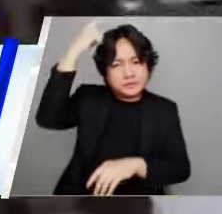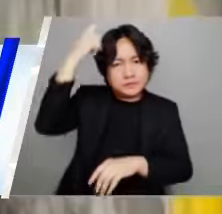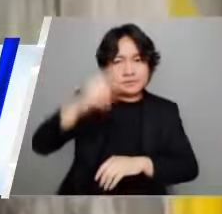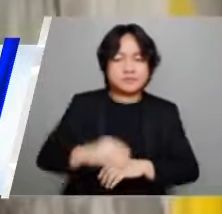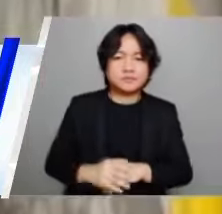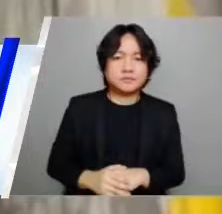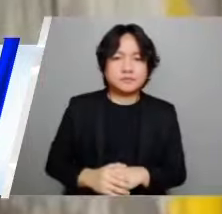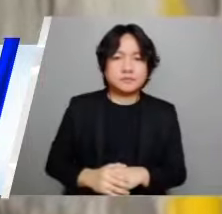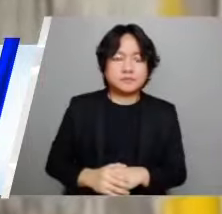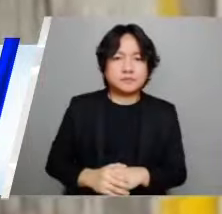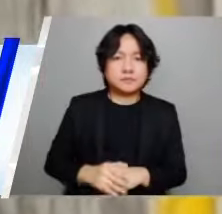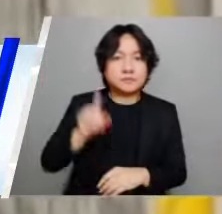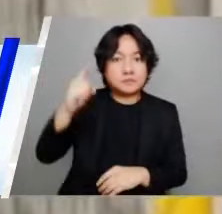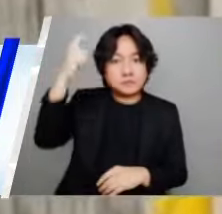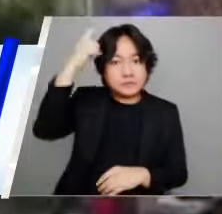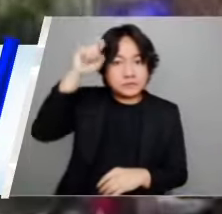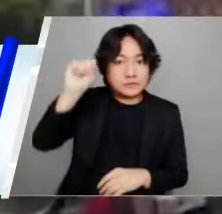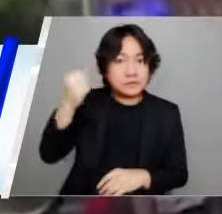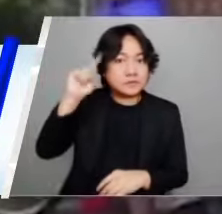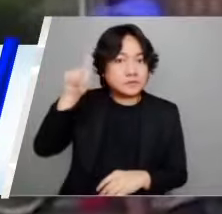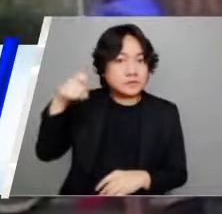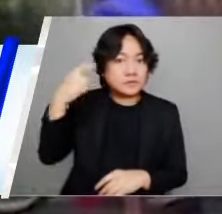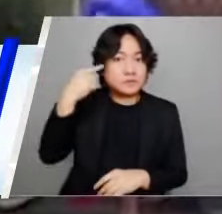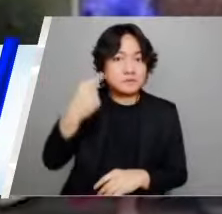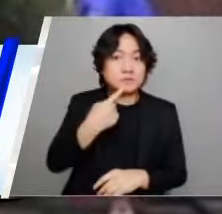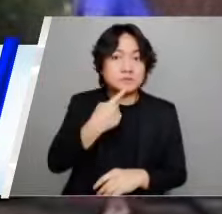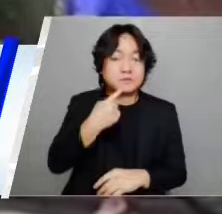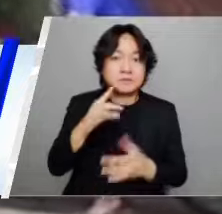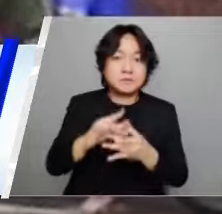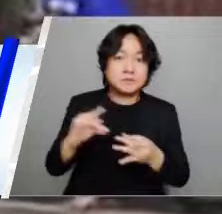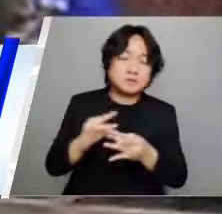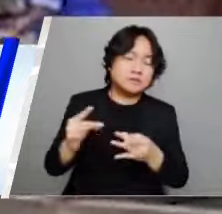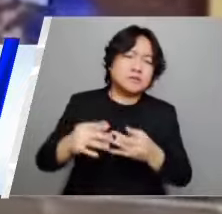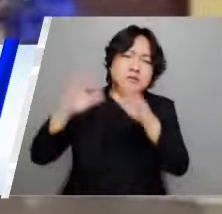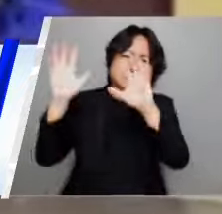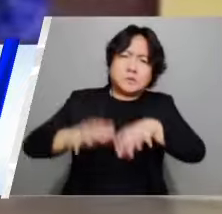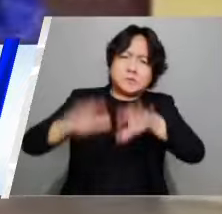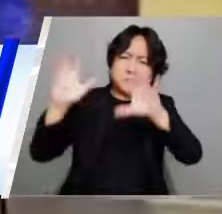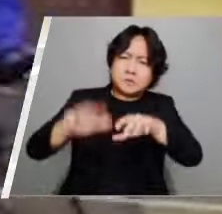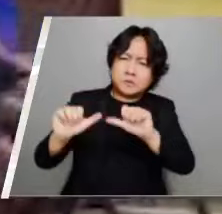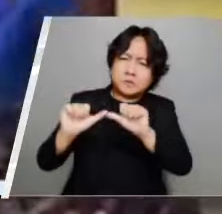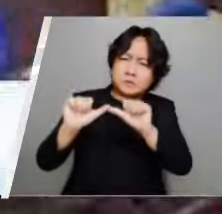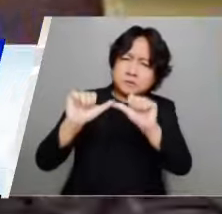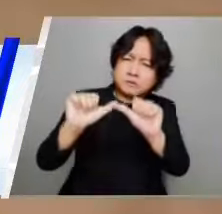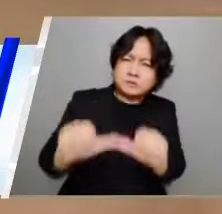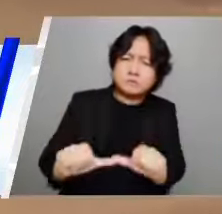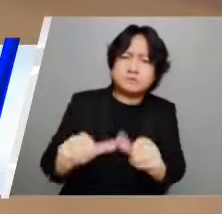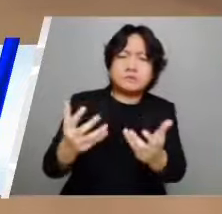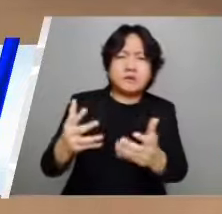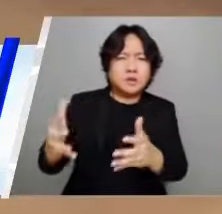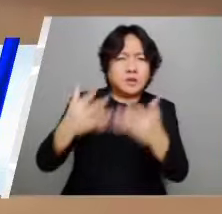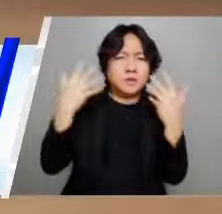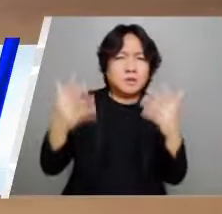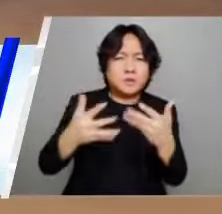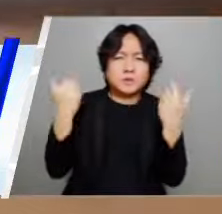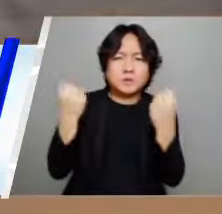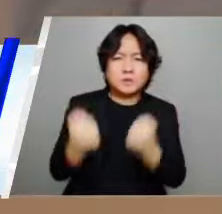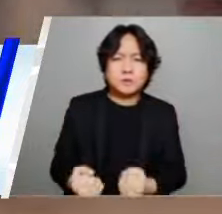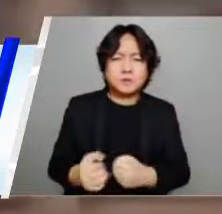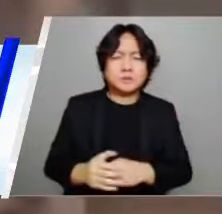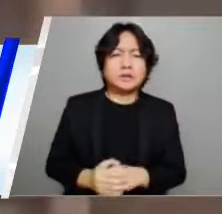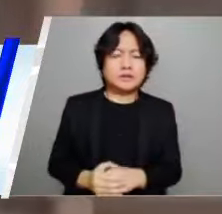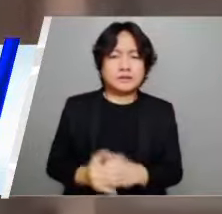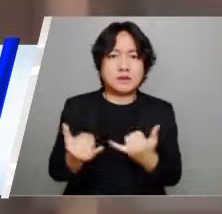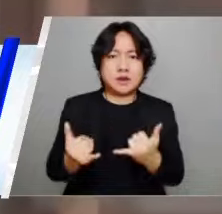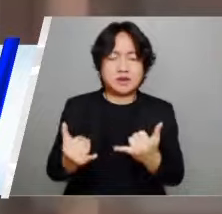Batanes, tuloy-tuloy ang buhos ng ulan pero hangin ang kalaban nila ngayon. Ngayon lang daw umabot sa 100 pamilyang nagpunta sa kanilang evacuation center.